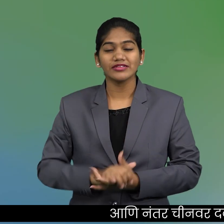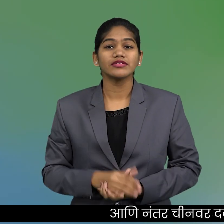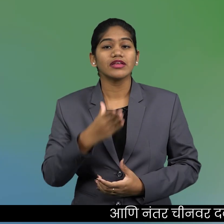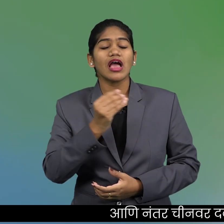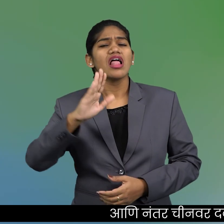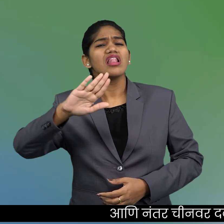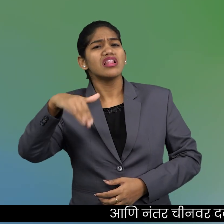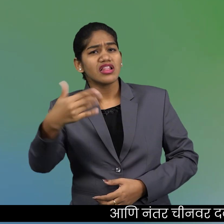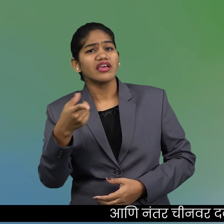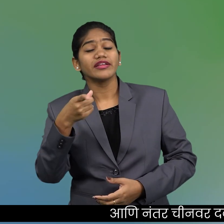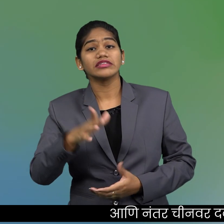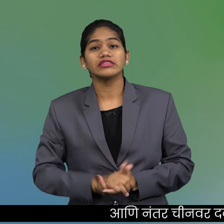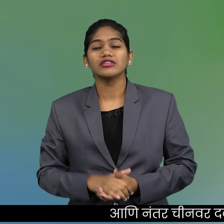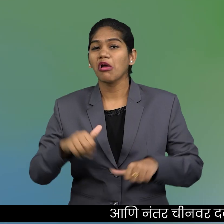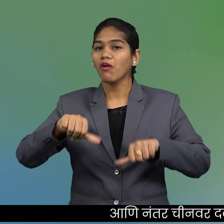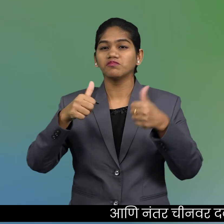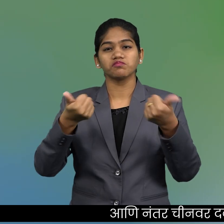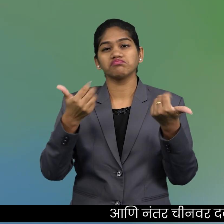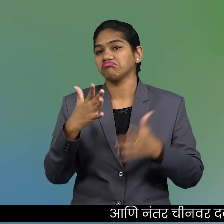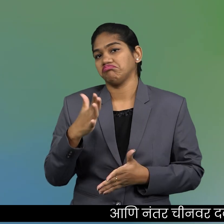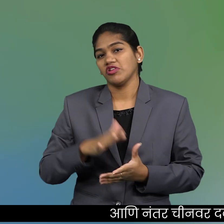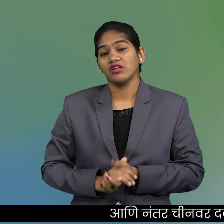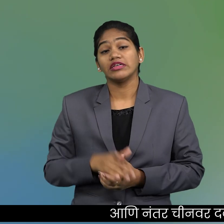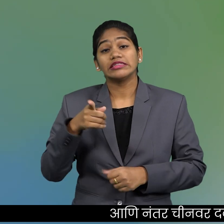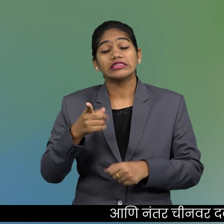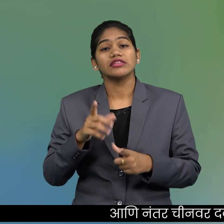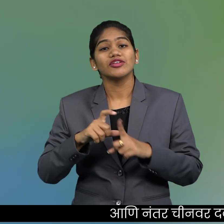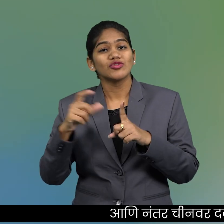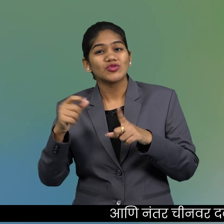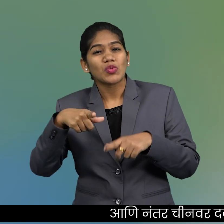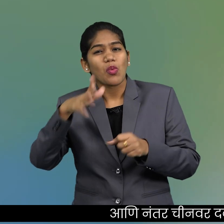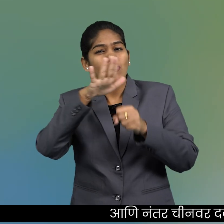आणि नंतर चीनवर दबाव आणण्याचे अयशस्वी प्रयत्न.